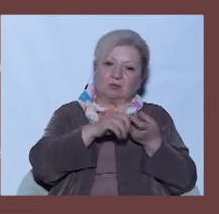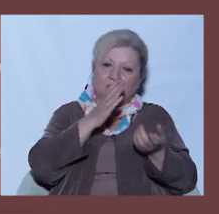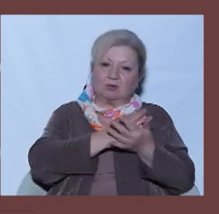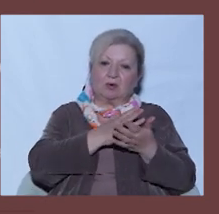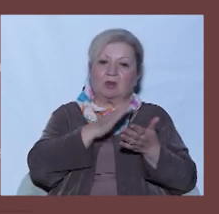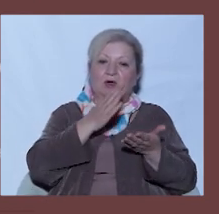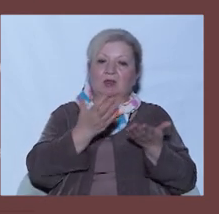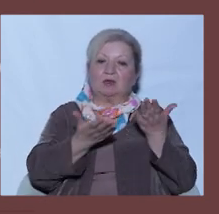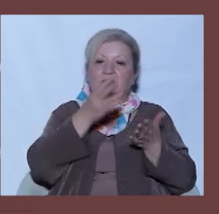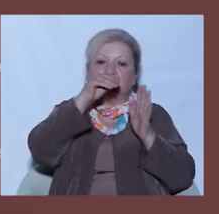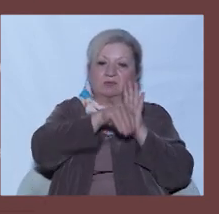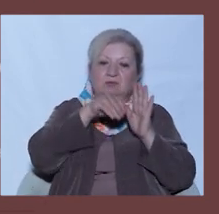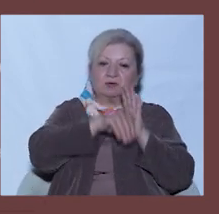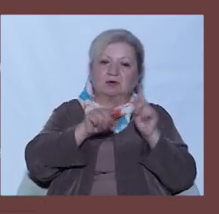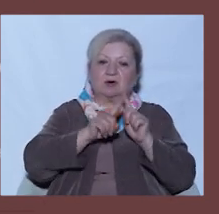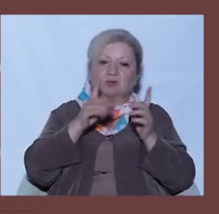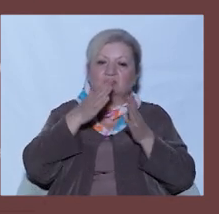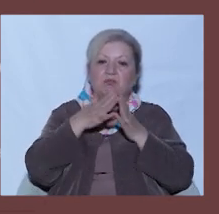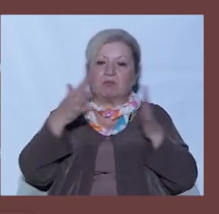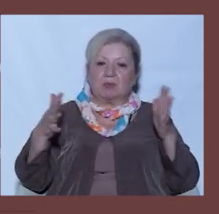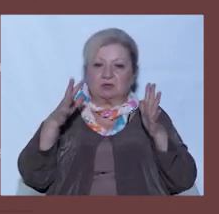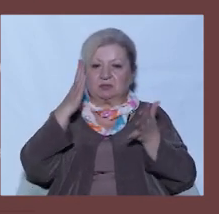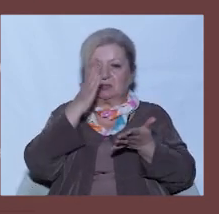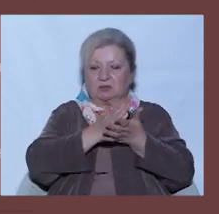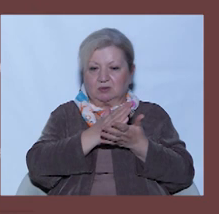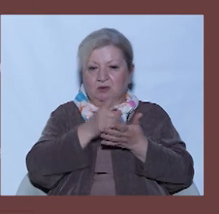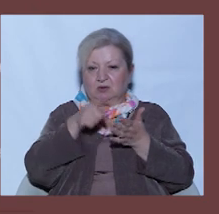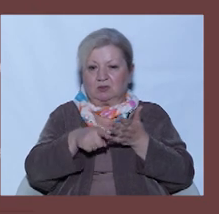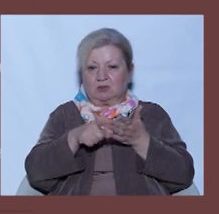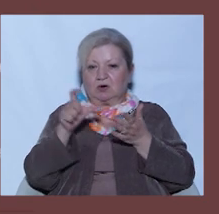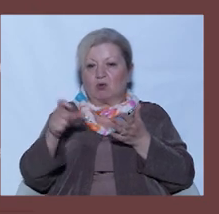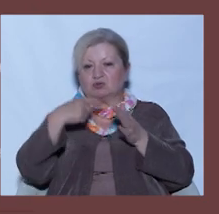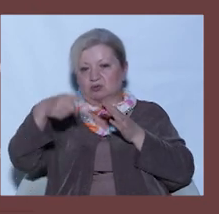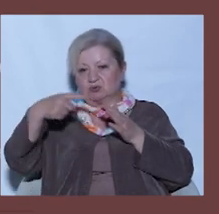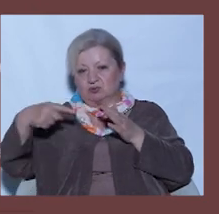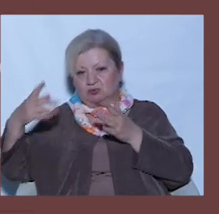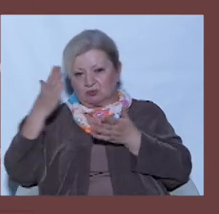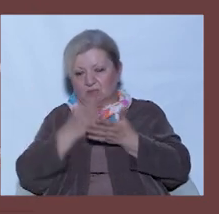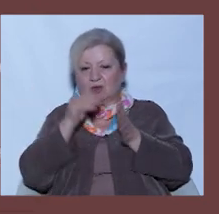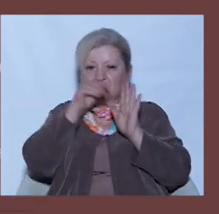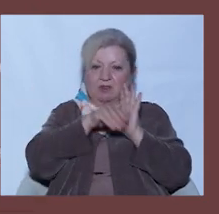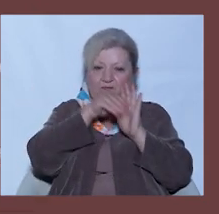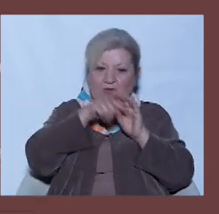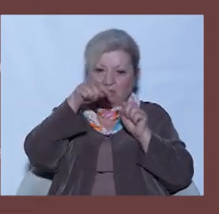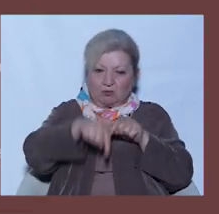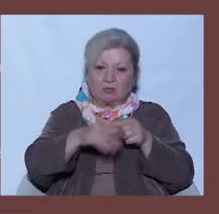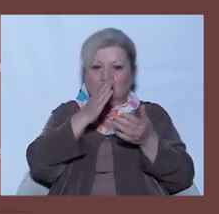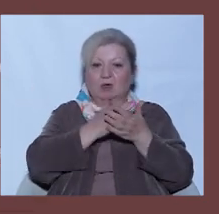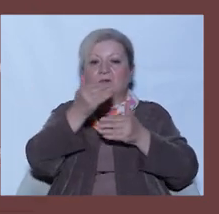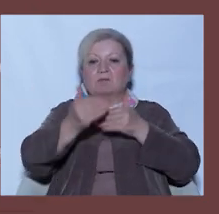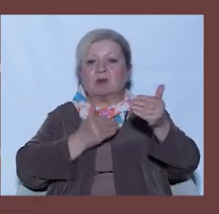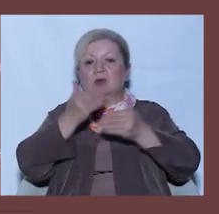დამოკიდებულია ტევადობაზე. რაც უფრო დიდია ეს კოჭას ინდუქციორობა და ტევადობა, ხედავთ,